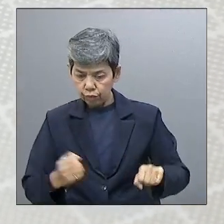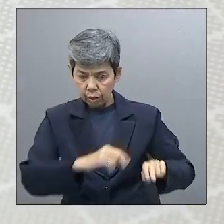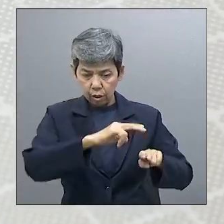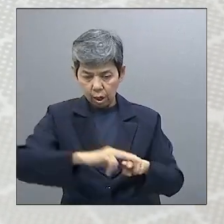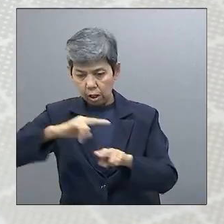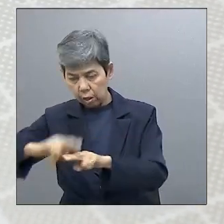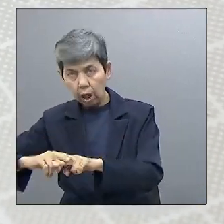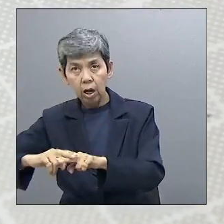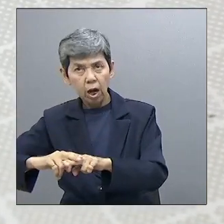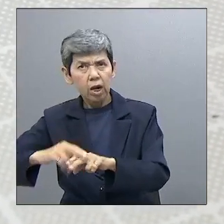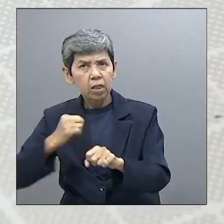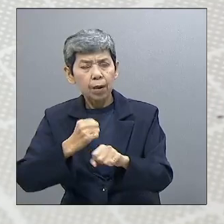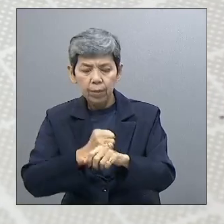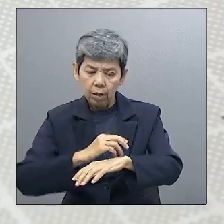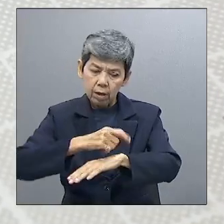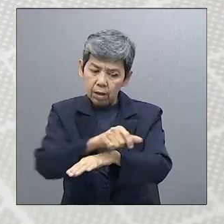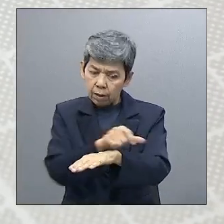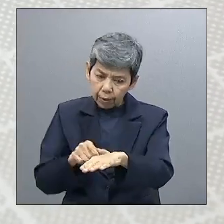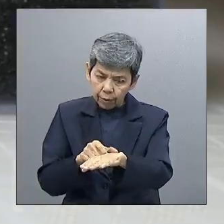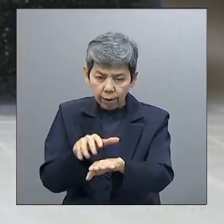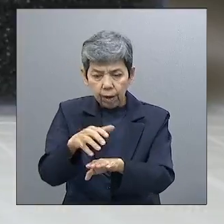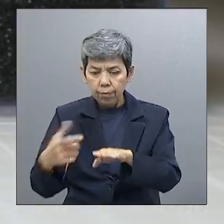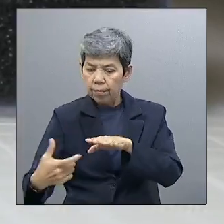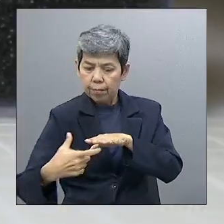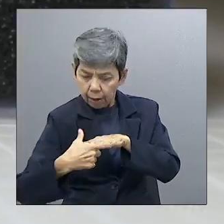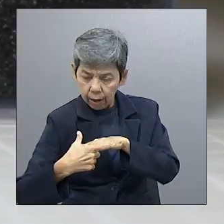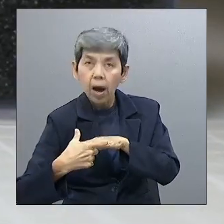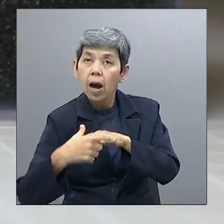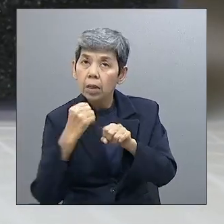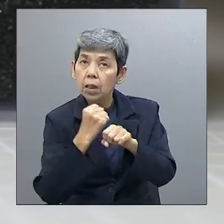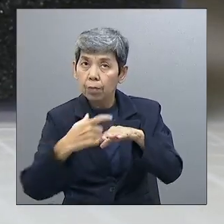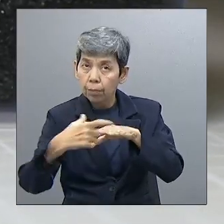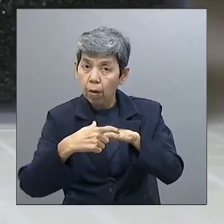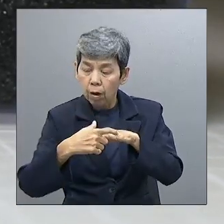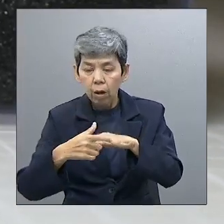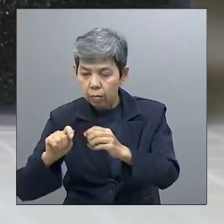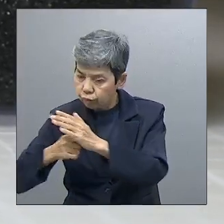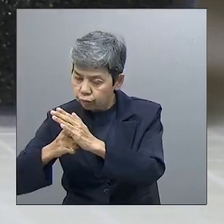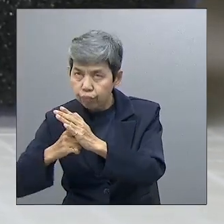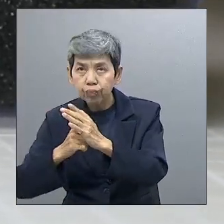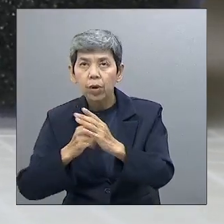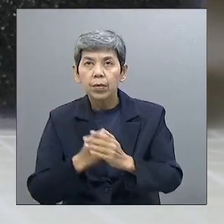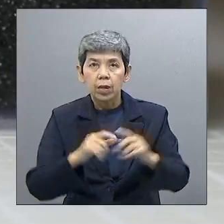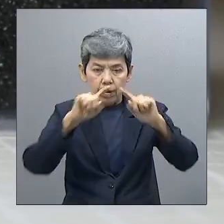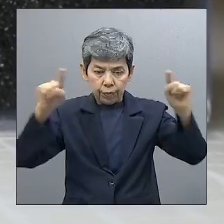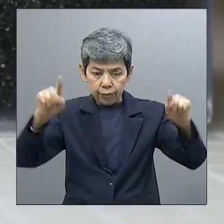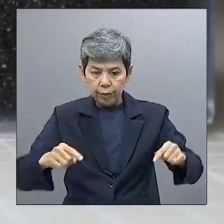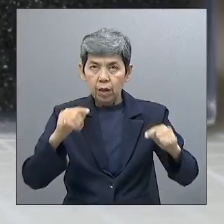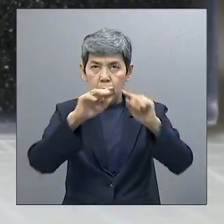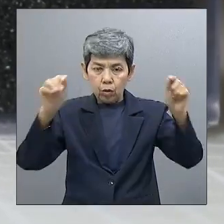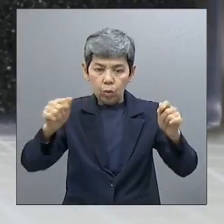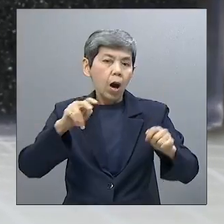กอย่างเลยเป็นสปอยเลอร์ด้านหลังเป็นกันชนด้านหน้านะครับหรือแม้แต่อุปกรณ์ตกแต่งอู่นะครับจะเป็นชั้นวางของเป็นตู้